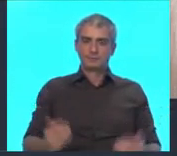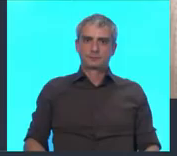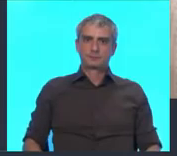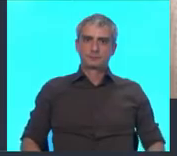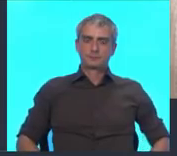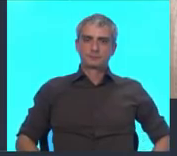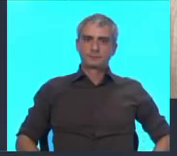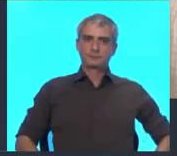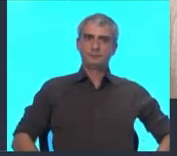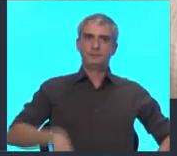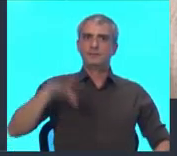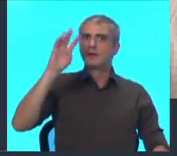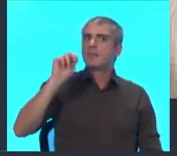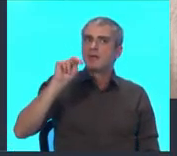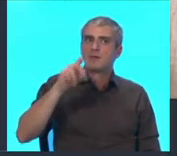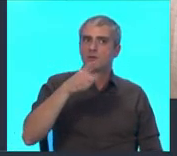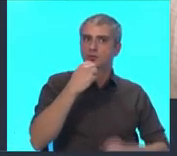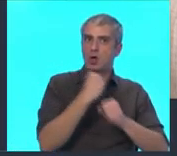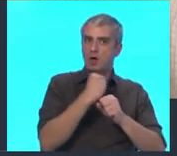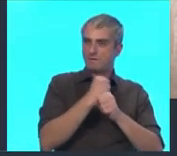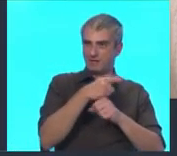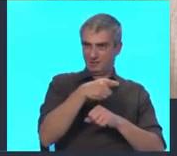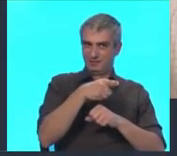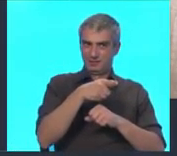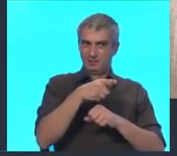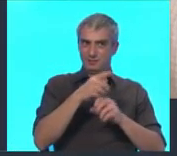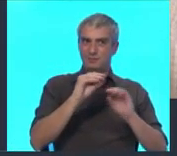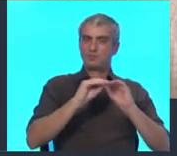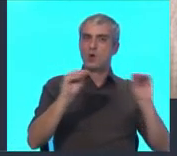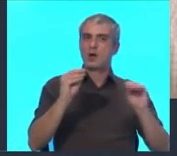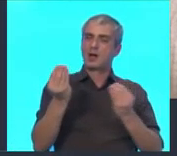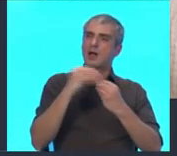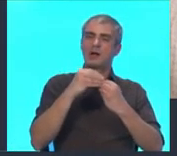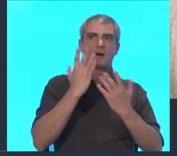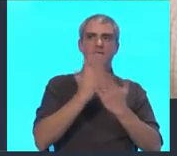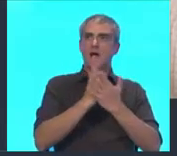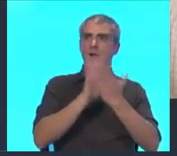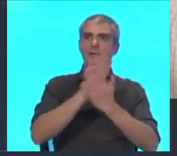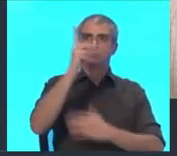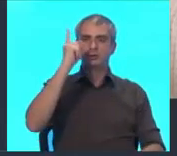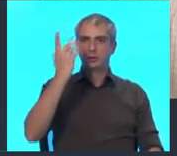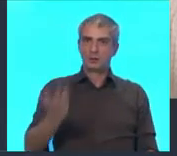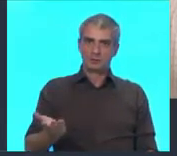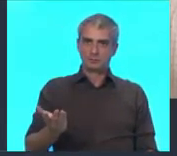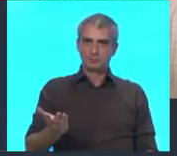מנחם נבנויז מועסק בטכניון כמורה נלווה כ-15 שנים. הוא היה מורה